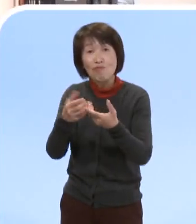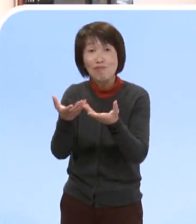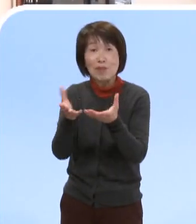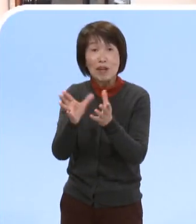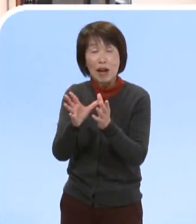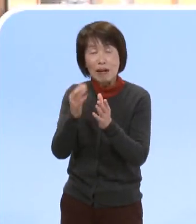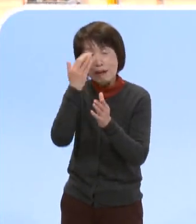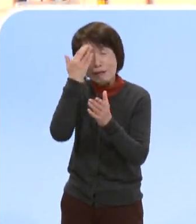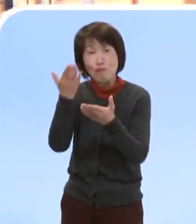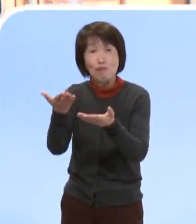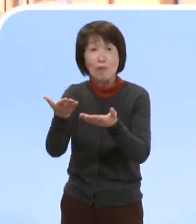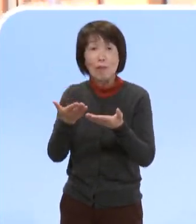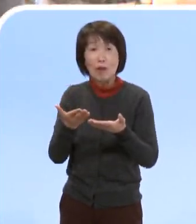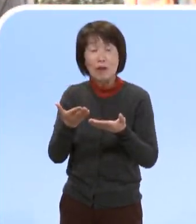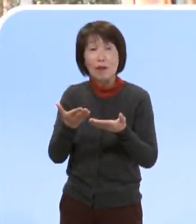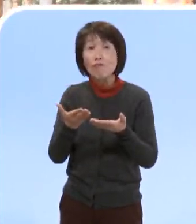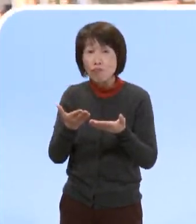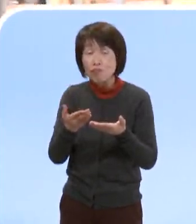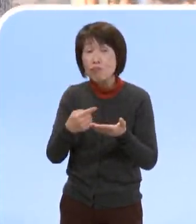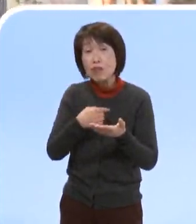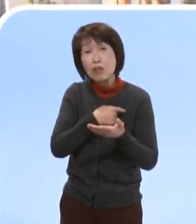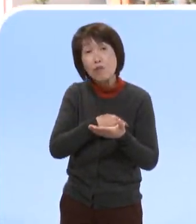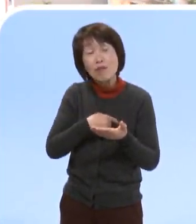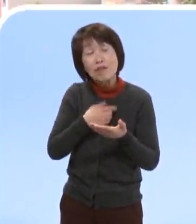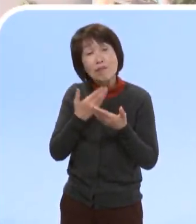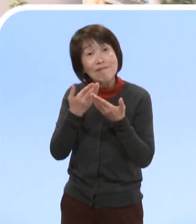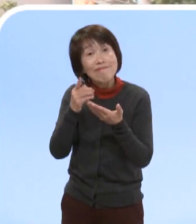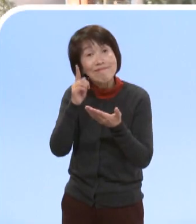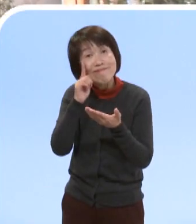いでこの活動に参加しているのでしょうか。